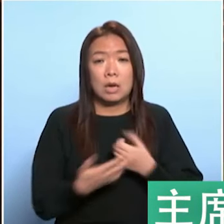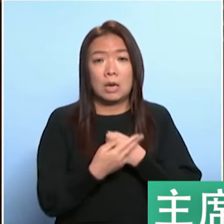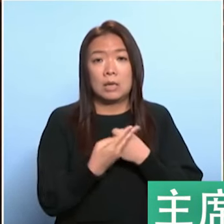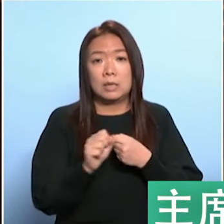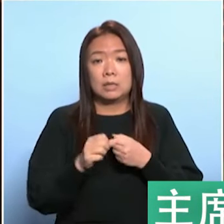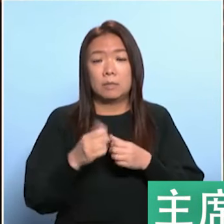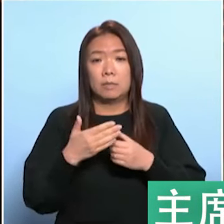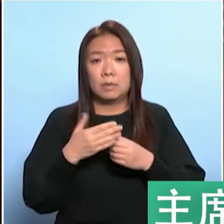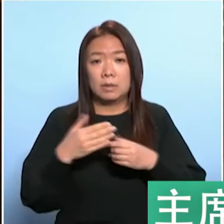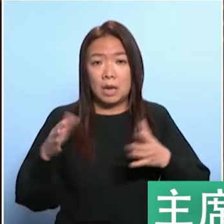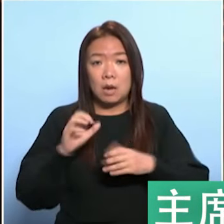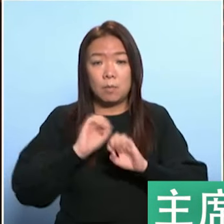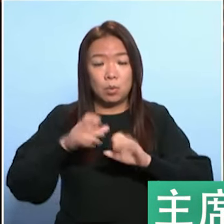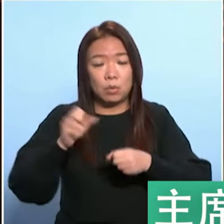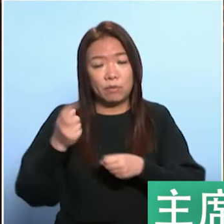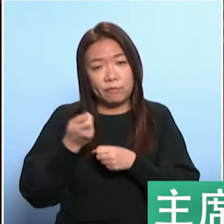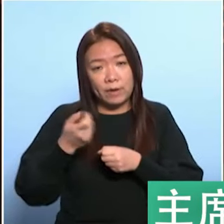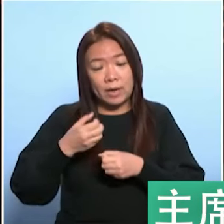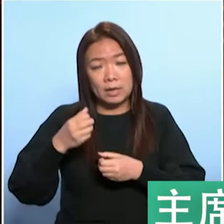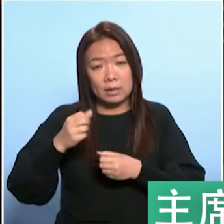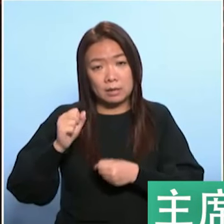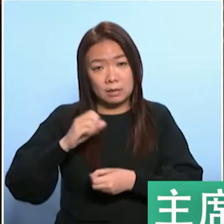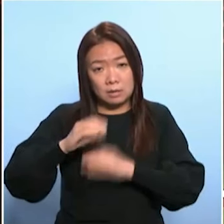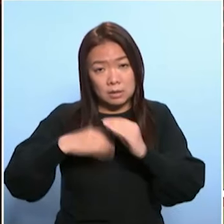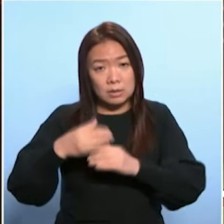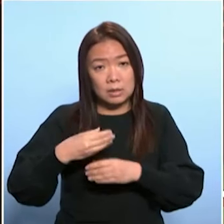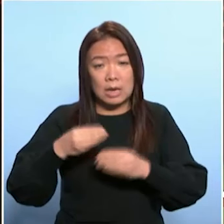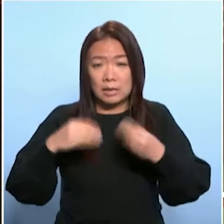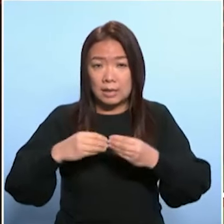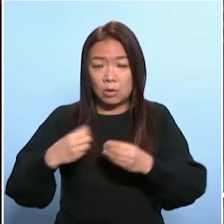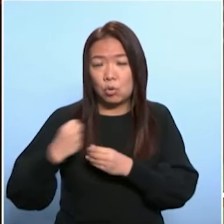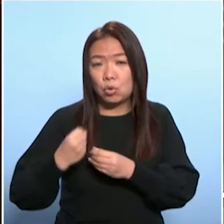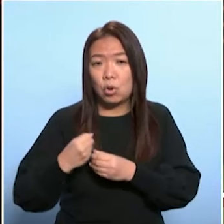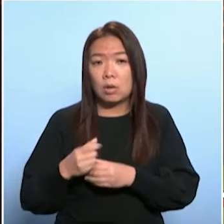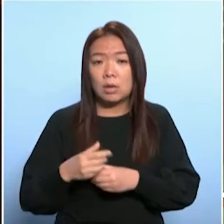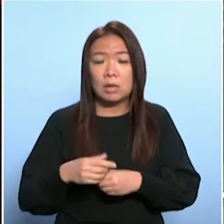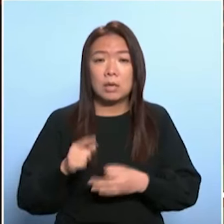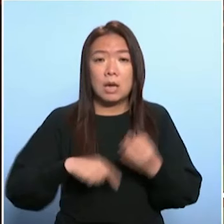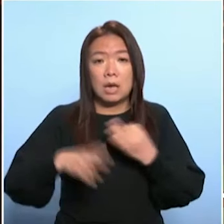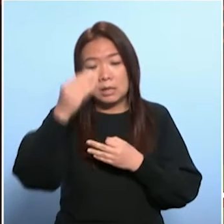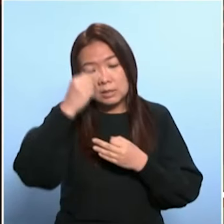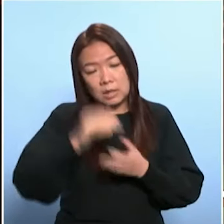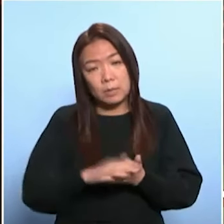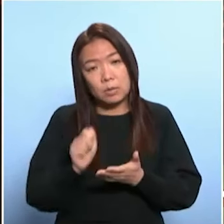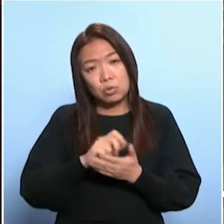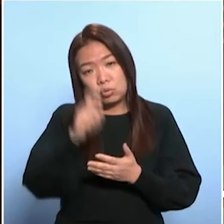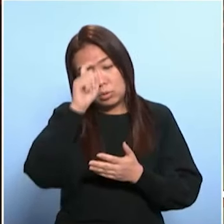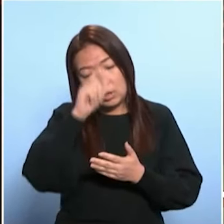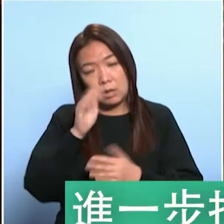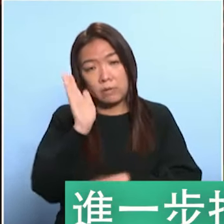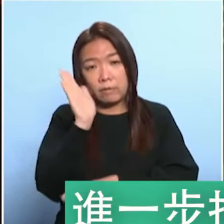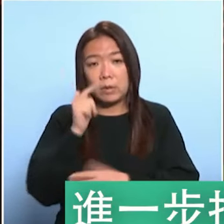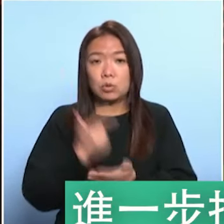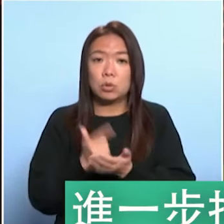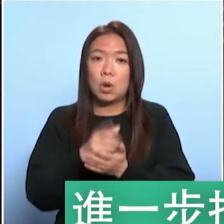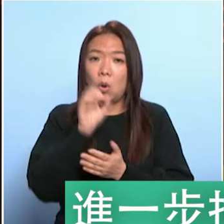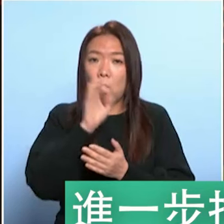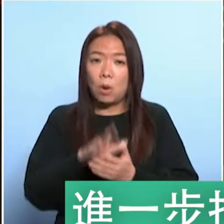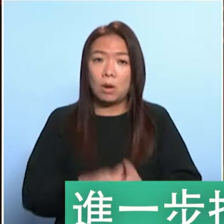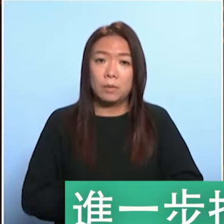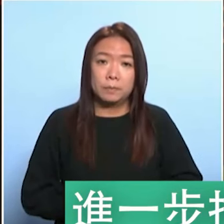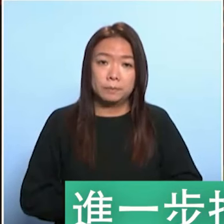告強調要加快建設教育強國，習近平總書記其後又發表重要講話，進一步指